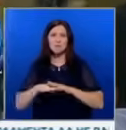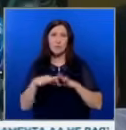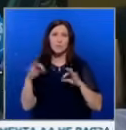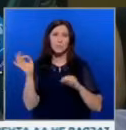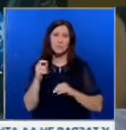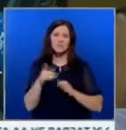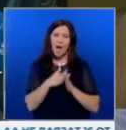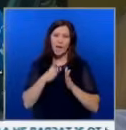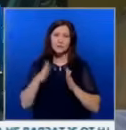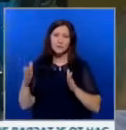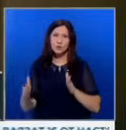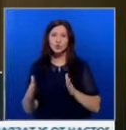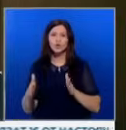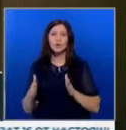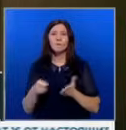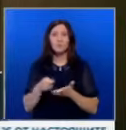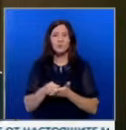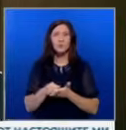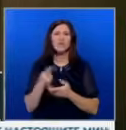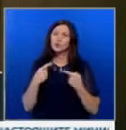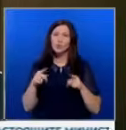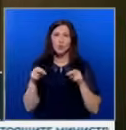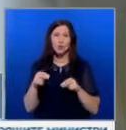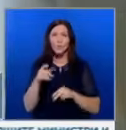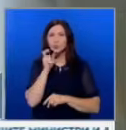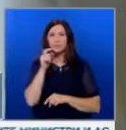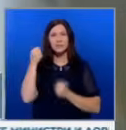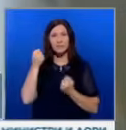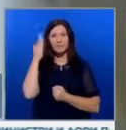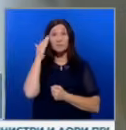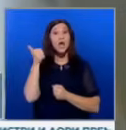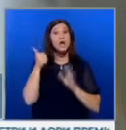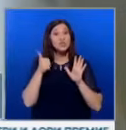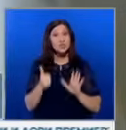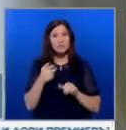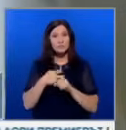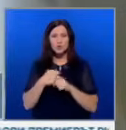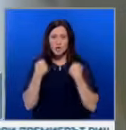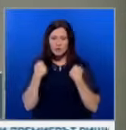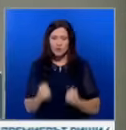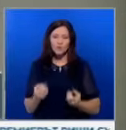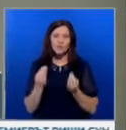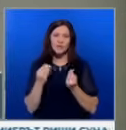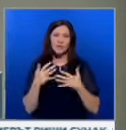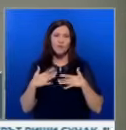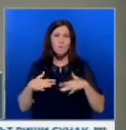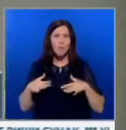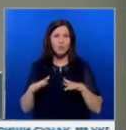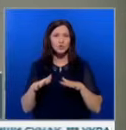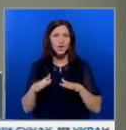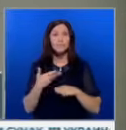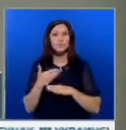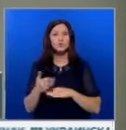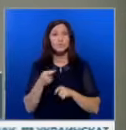така нататък. Това е съвсем друг контрол. По думите на здравния министър, 6 лечебни заведения са в тежко финансово положение. Предстои да